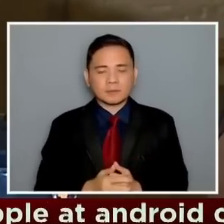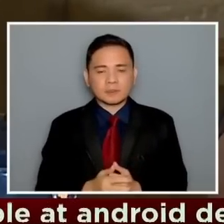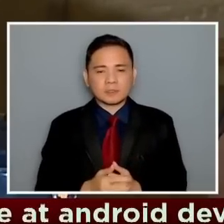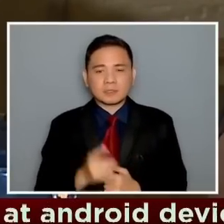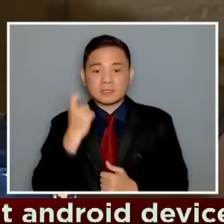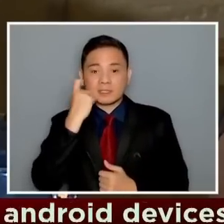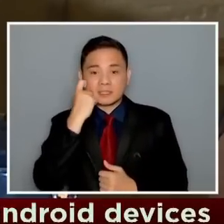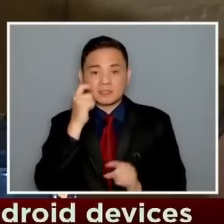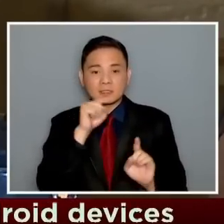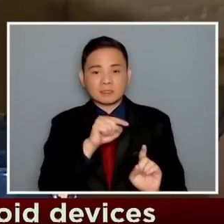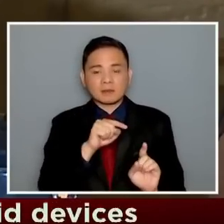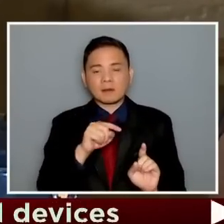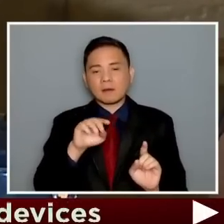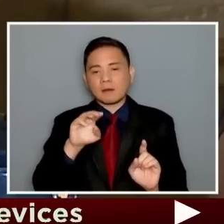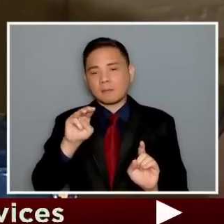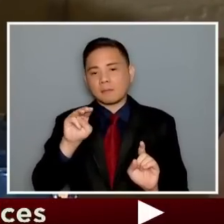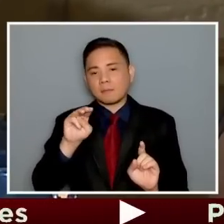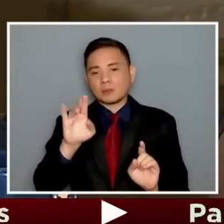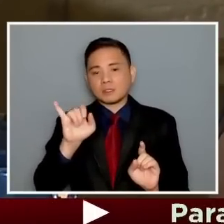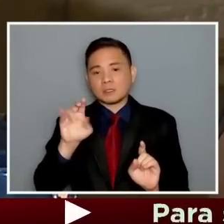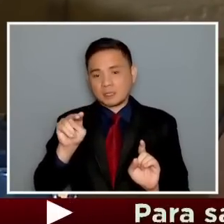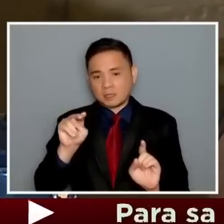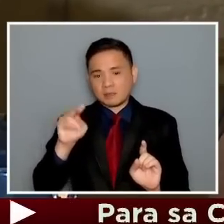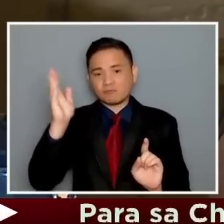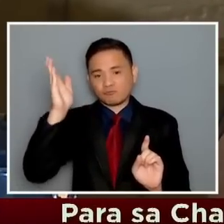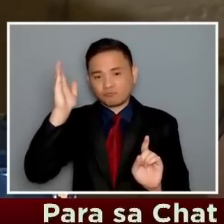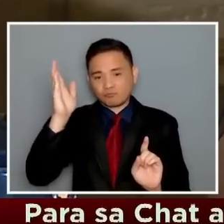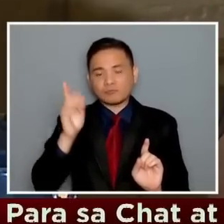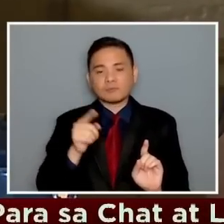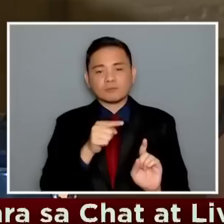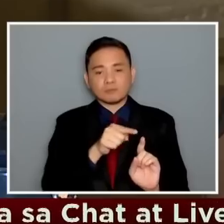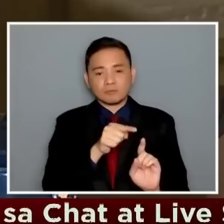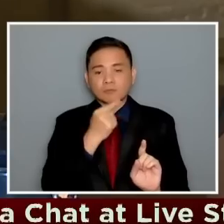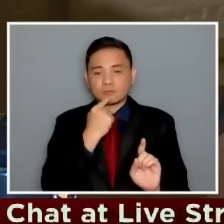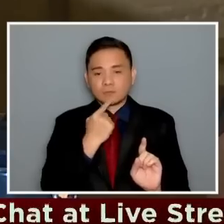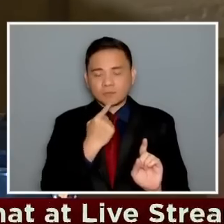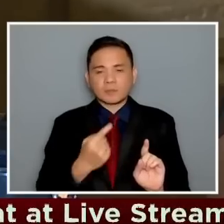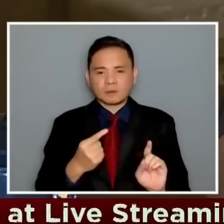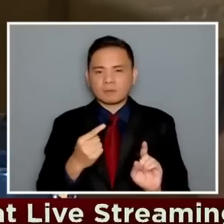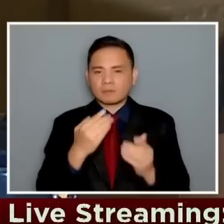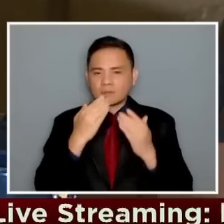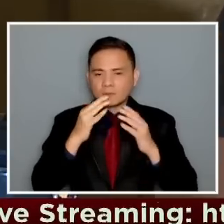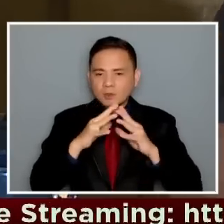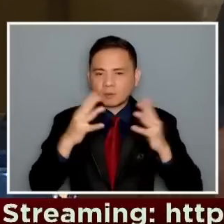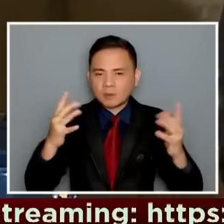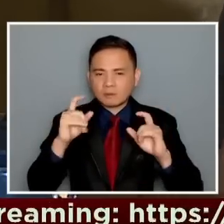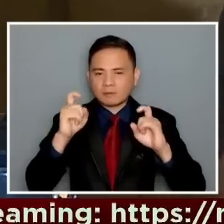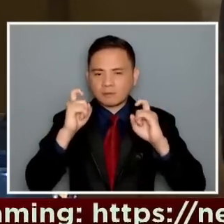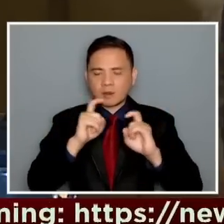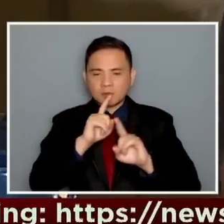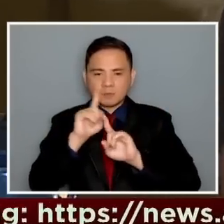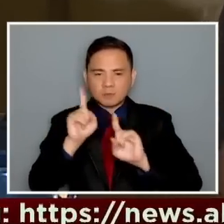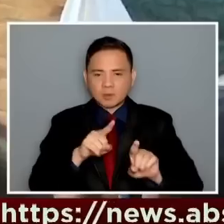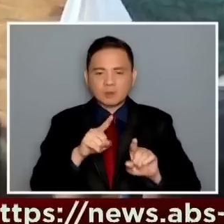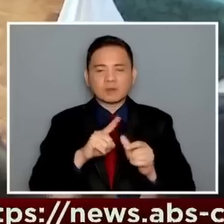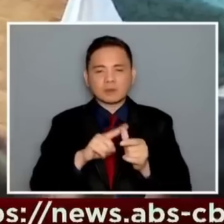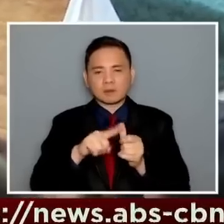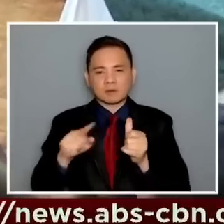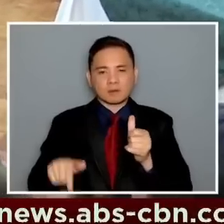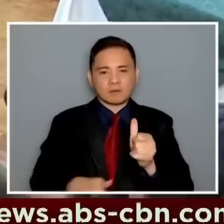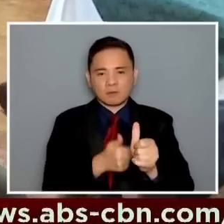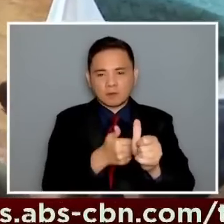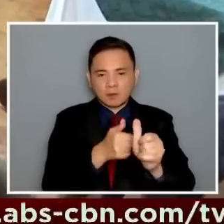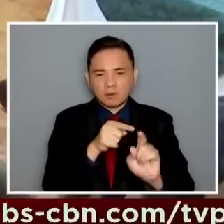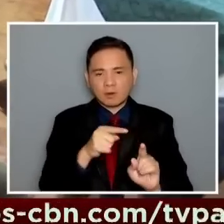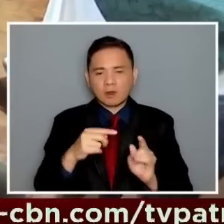pahayag si Speaker Martin Romualdez. Pinasalamatan niya ang komite sa mabilis na aksyon at pagtupad sa mandato at utos ng House Rules na disiplinahin